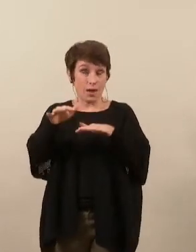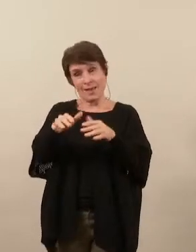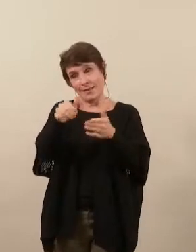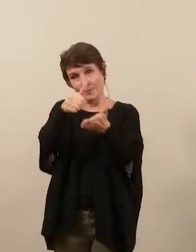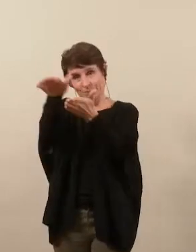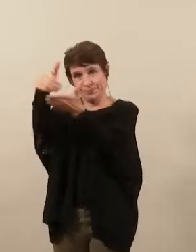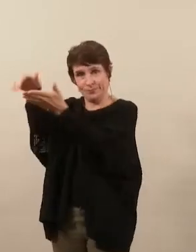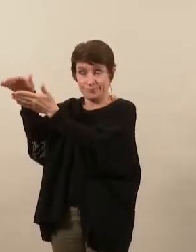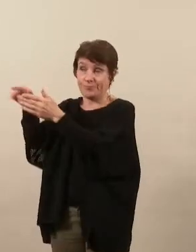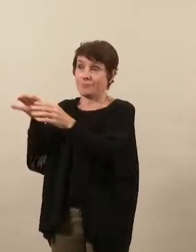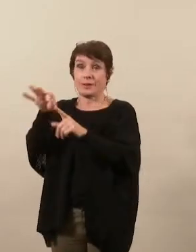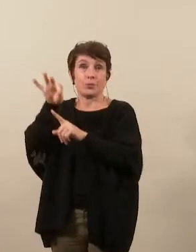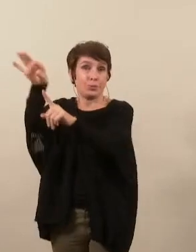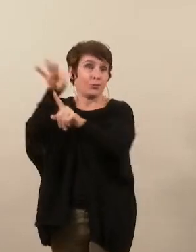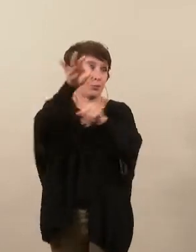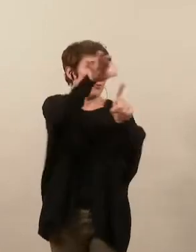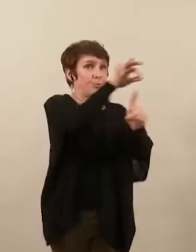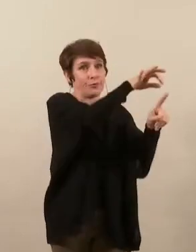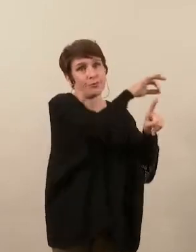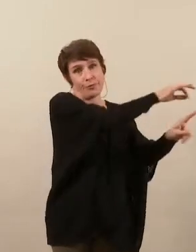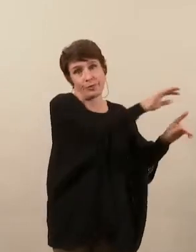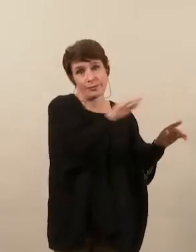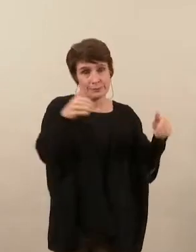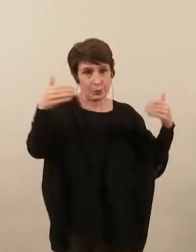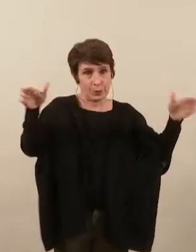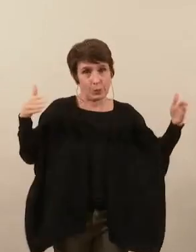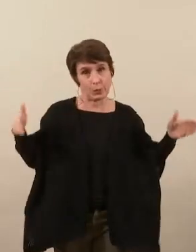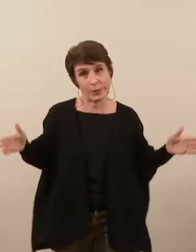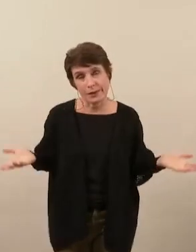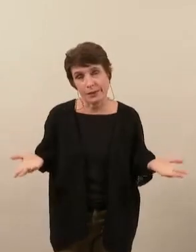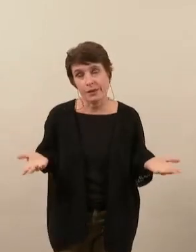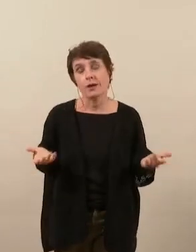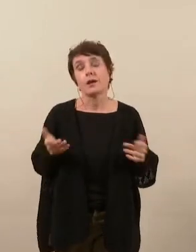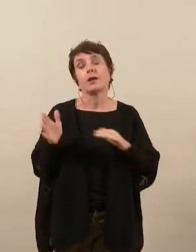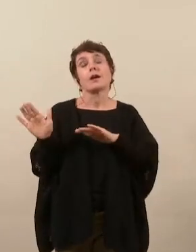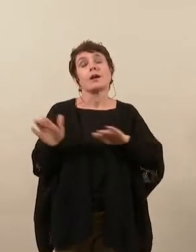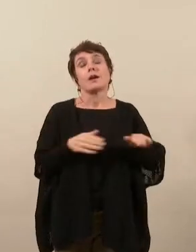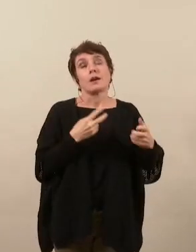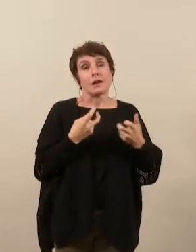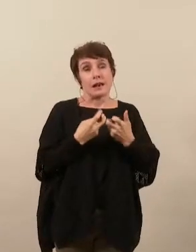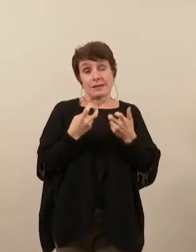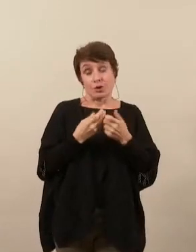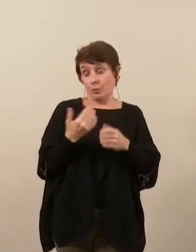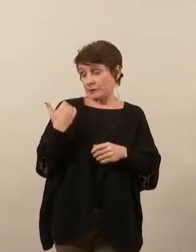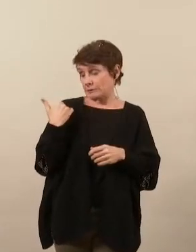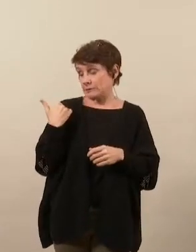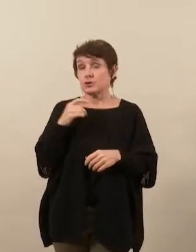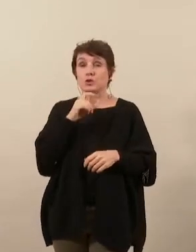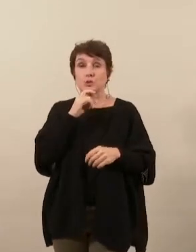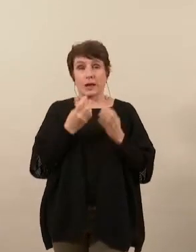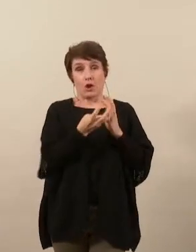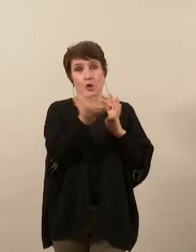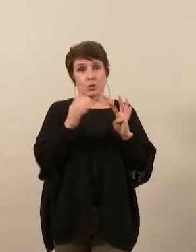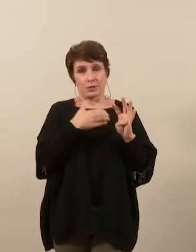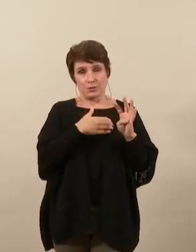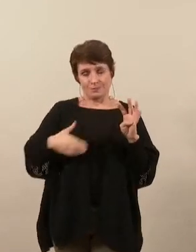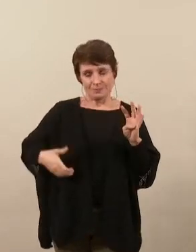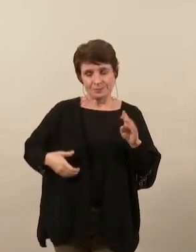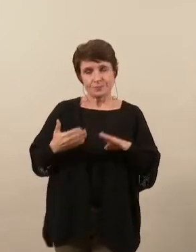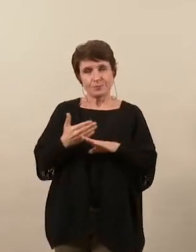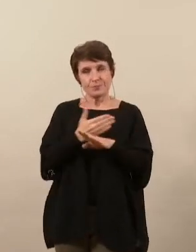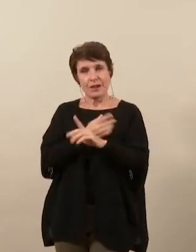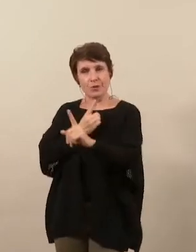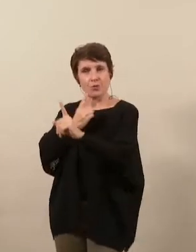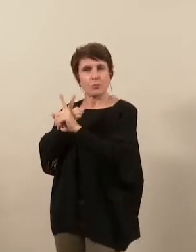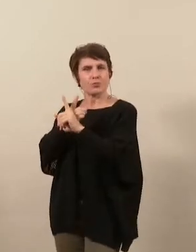Je vous prendrai quelques exemples pour vous ramener un peu dans le réel. Juste avant de venir dans ce conseil, je discutais avec le chef de cuisine chez moi qui